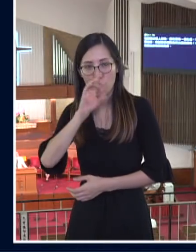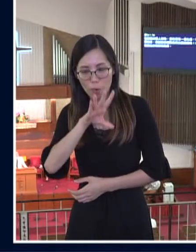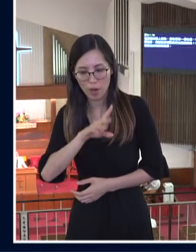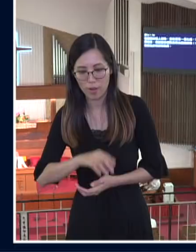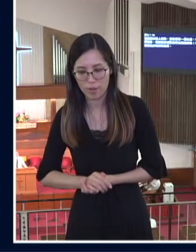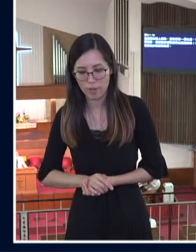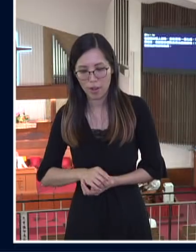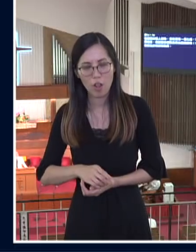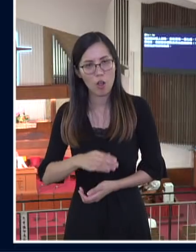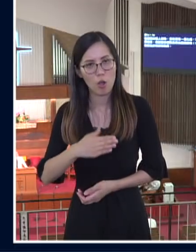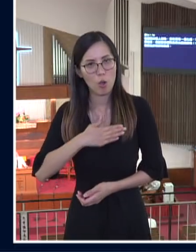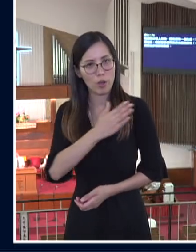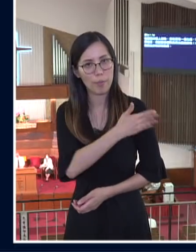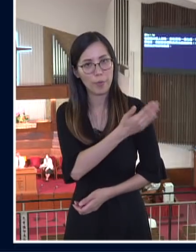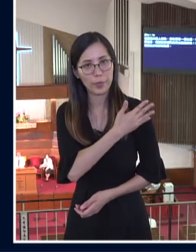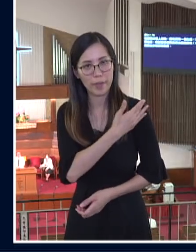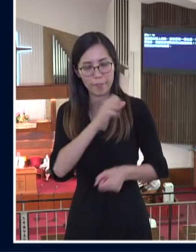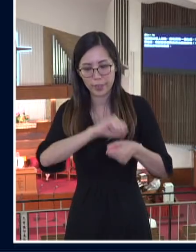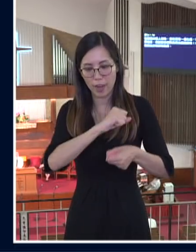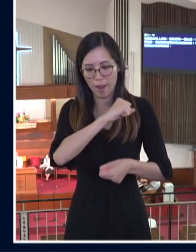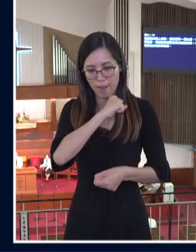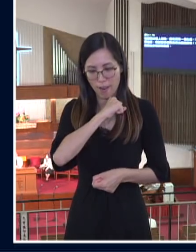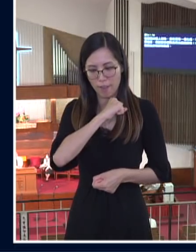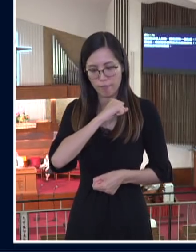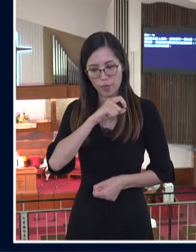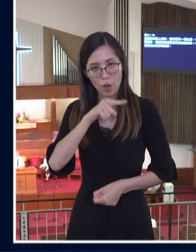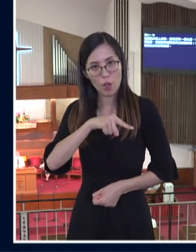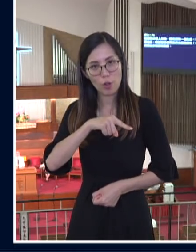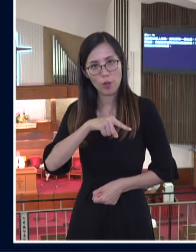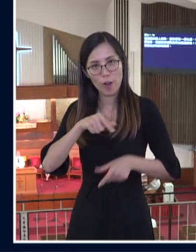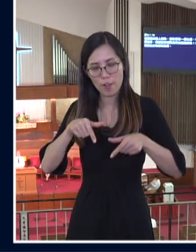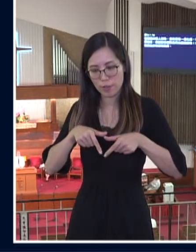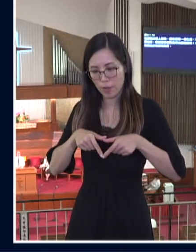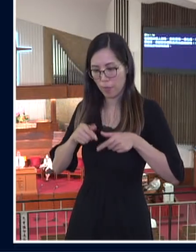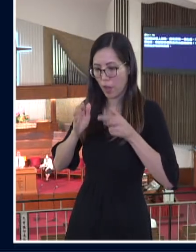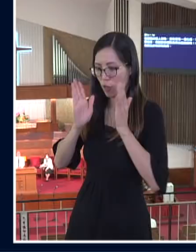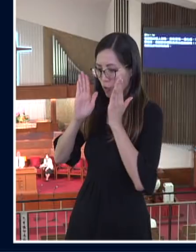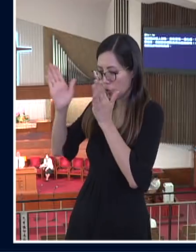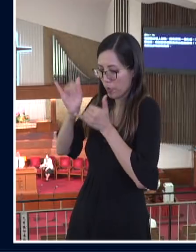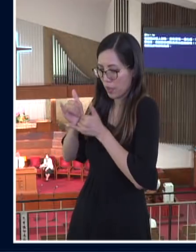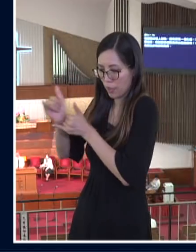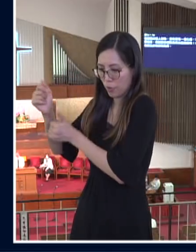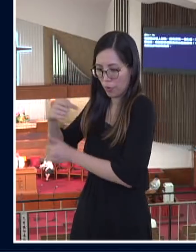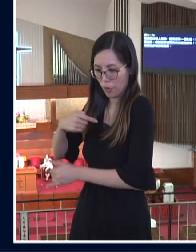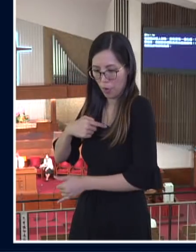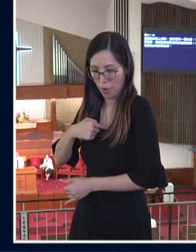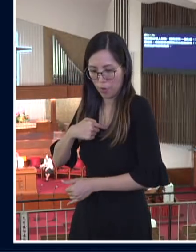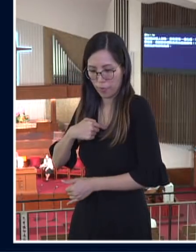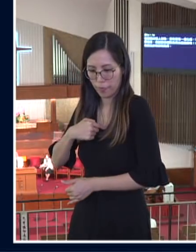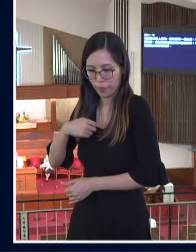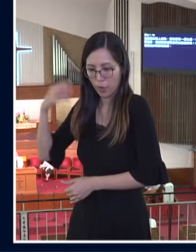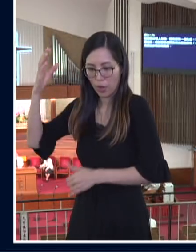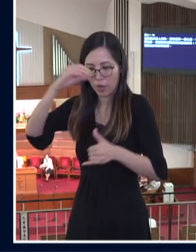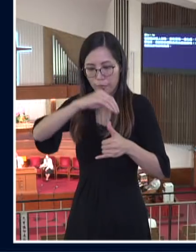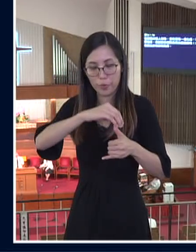我，我就将他领去尽所去过的地方，他的后裔必得那地为业。